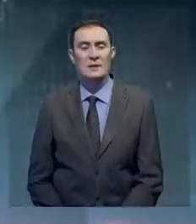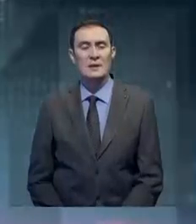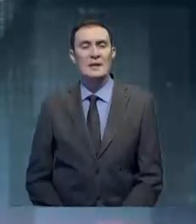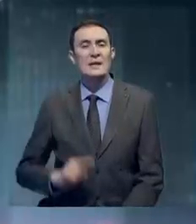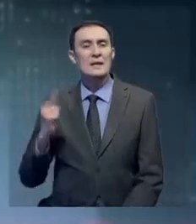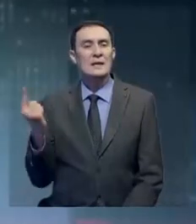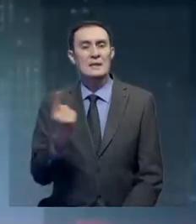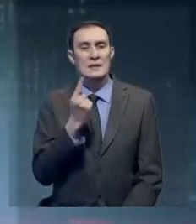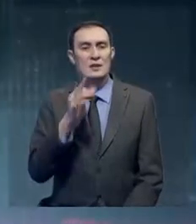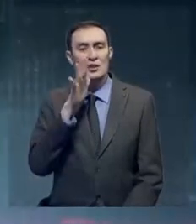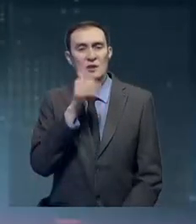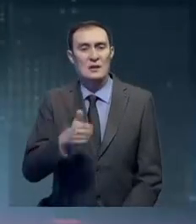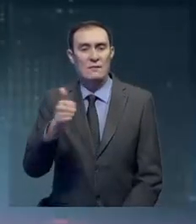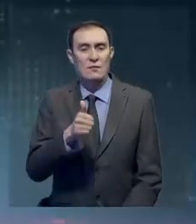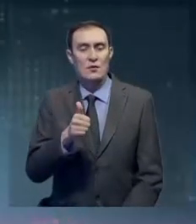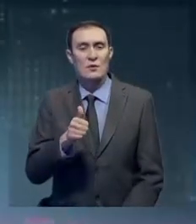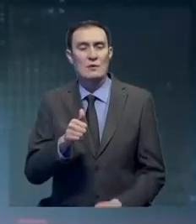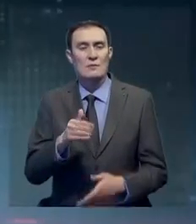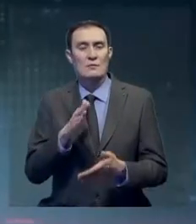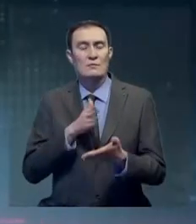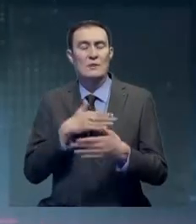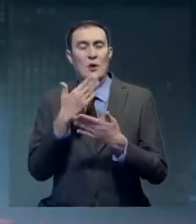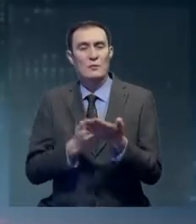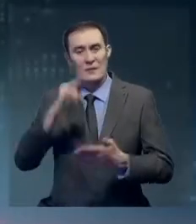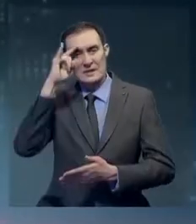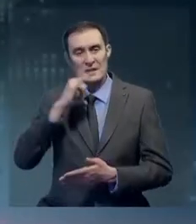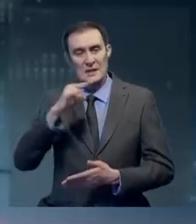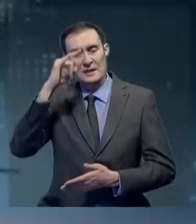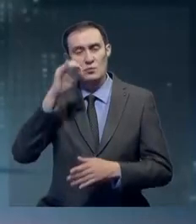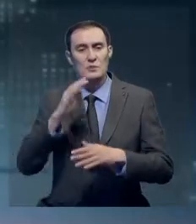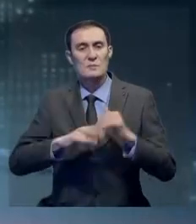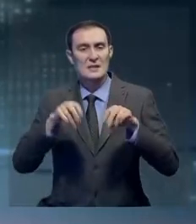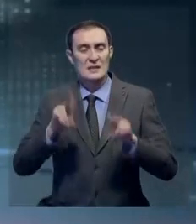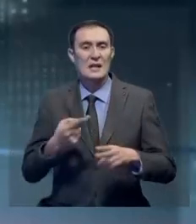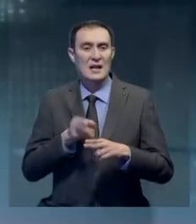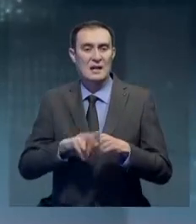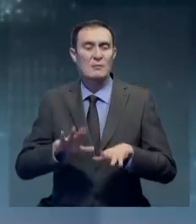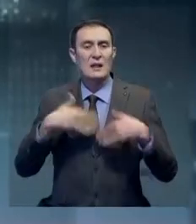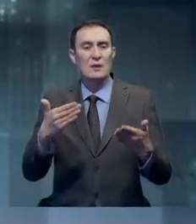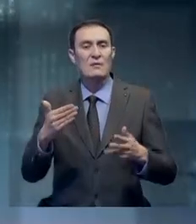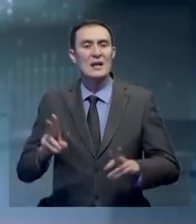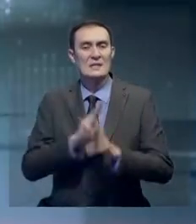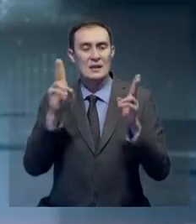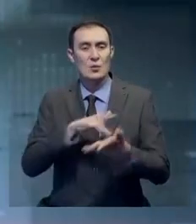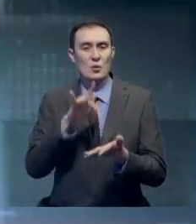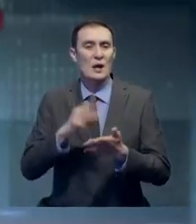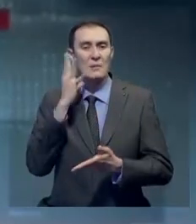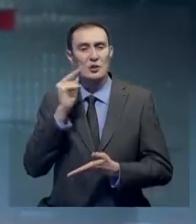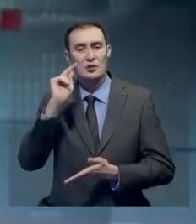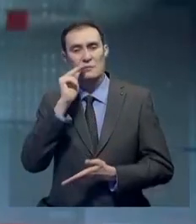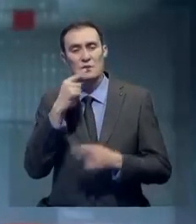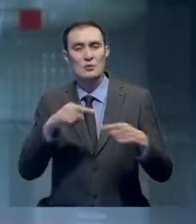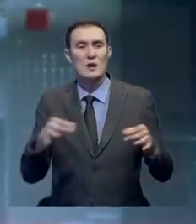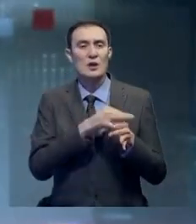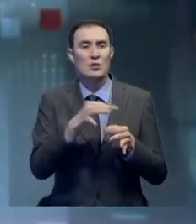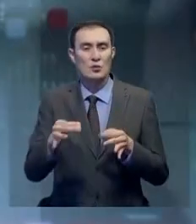Продолжаем выпуск. Единый часовой пояс рекомендуют ввести в Казахстане отечественные ученые. Для этого они предлагают в Астане, Алматы,